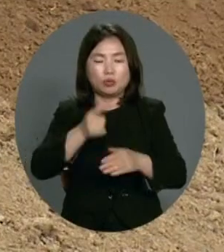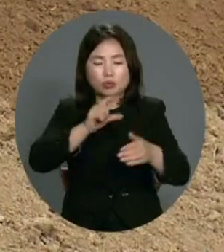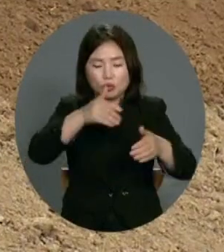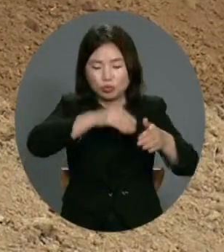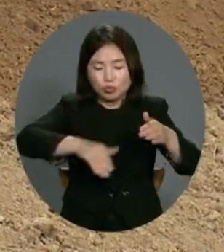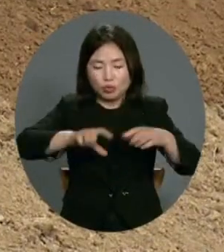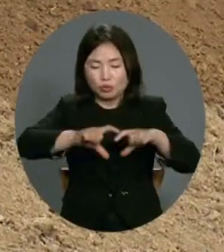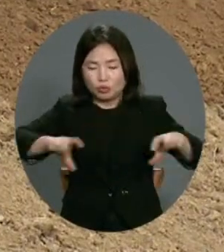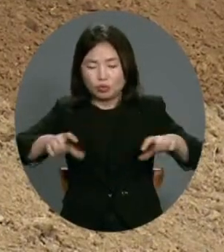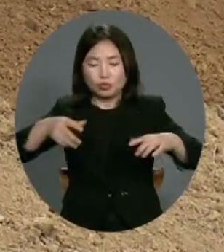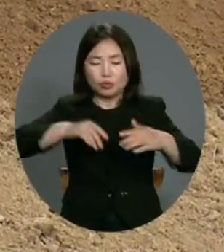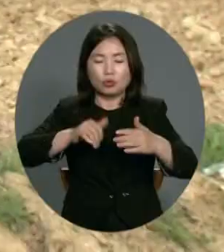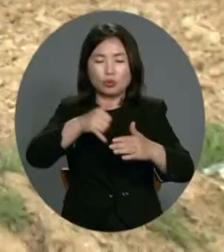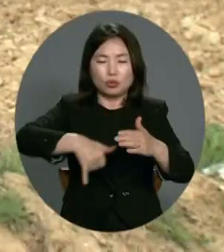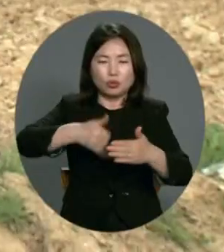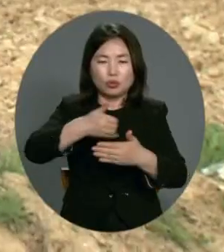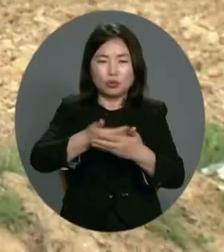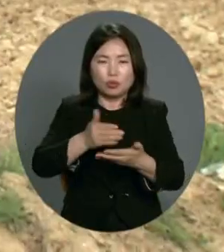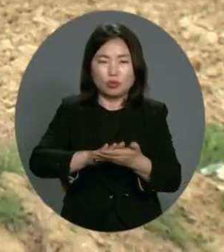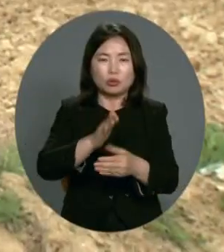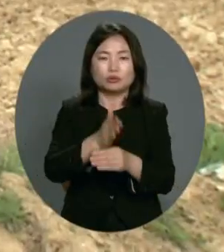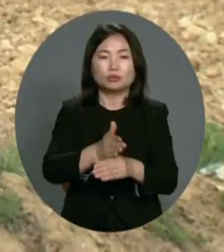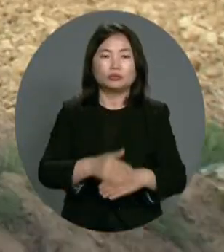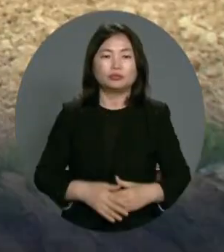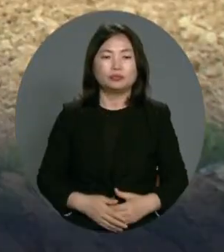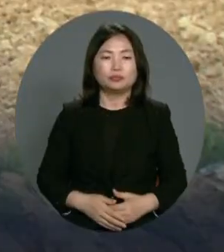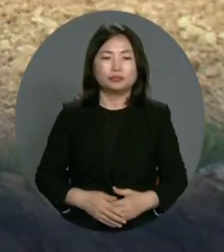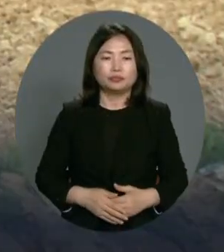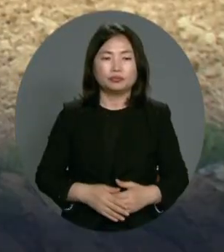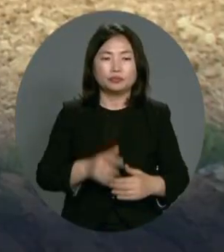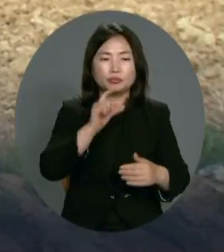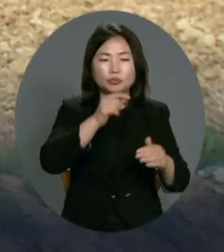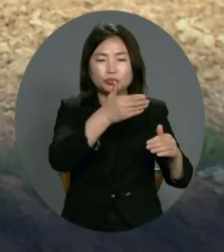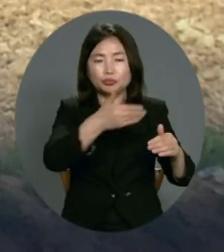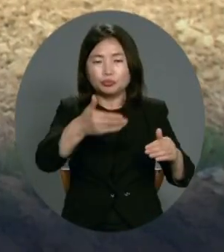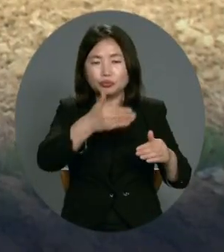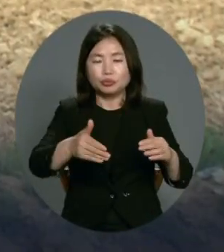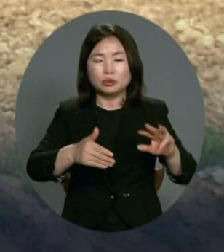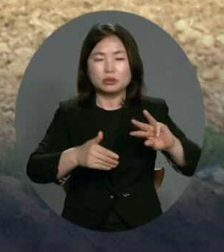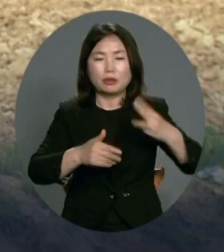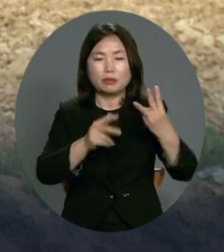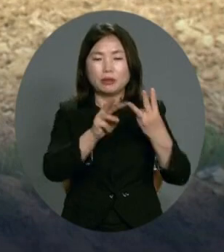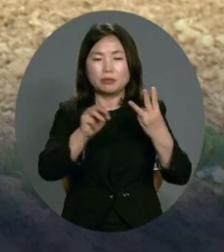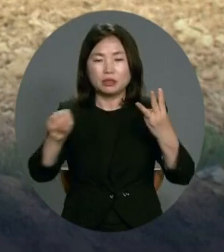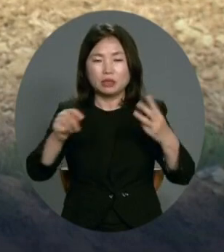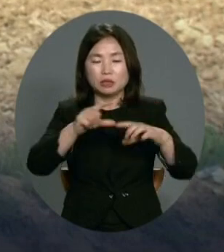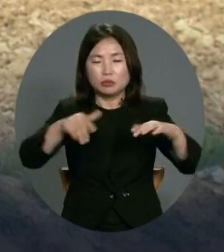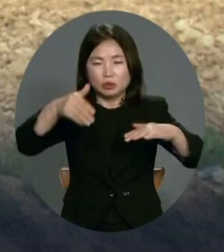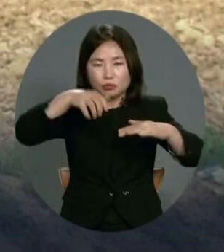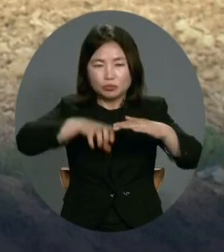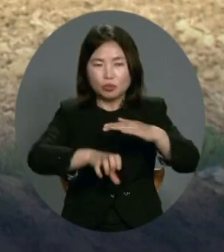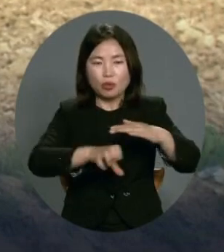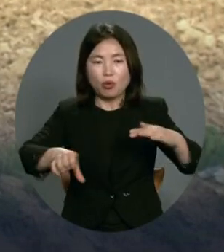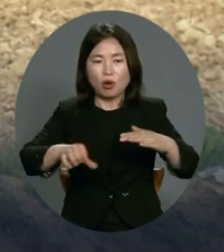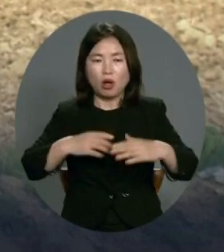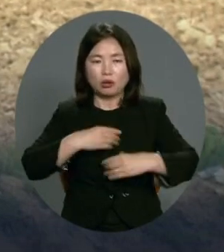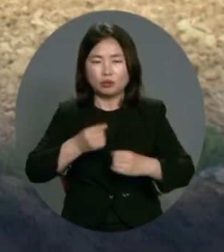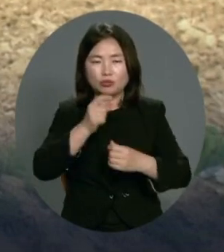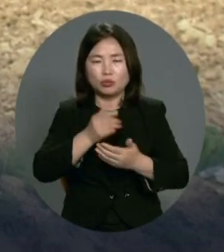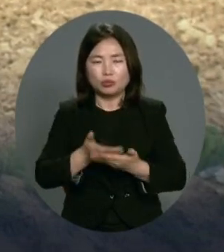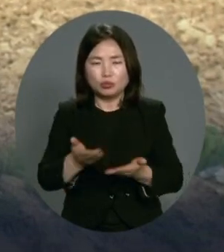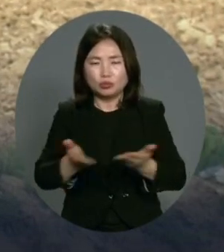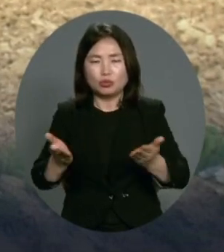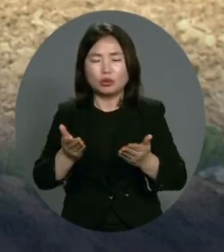관로메설 공사가 진행 중입니다 용인지 간선에서 저희들이 300mm 관을 묻어 가지고 안정적으로 지금도 운용수를